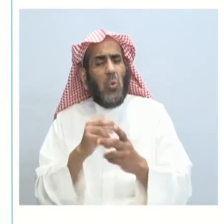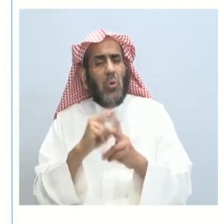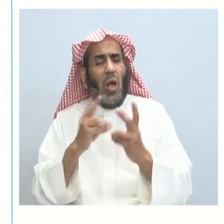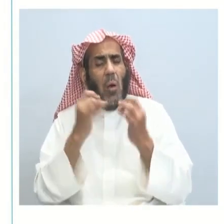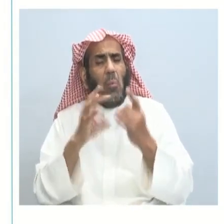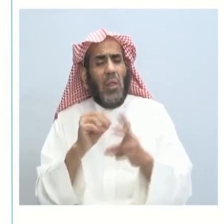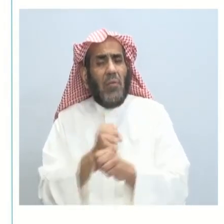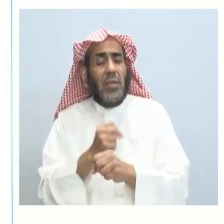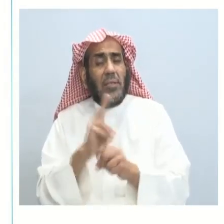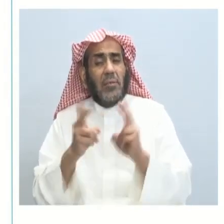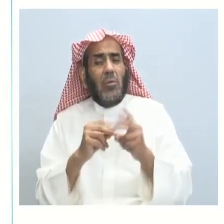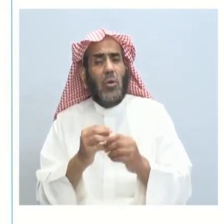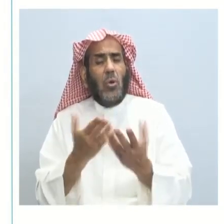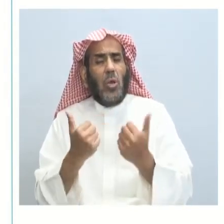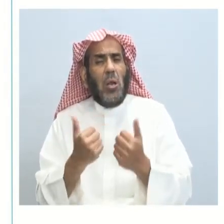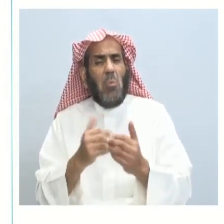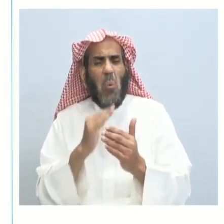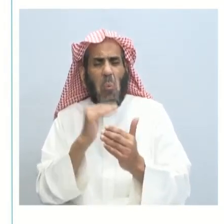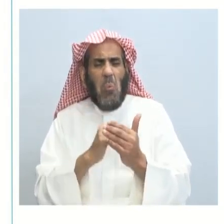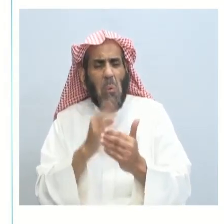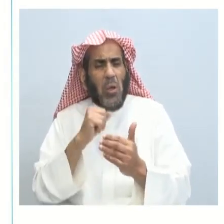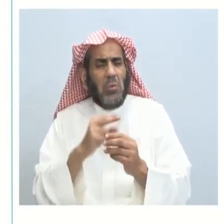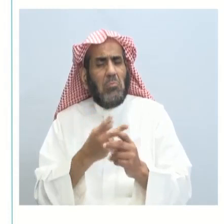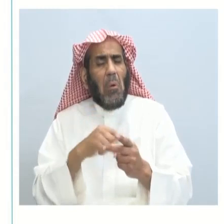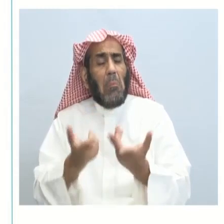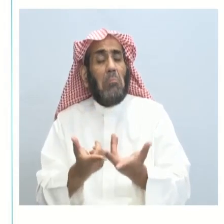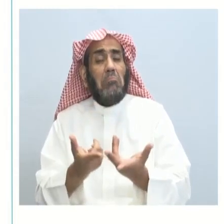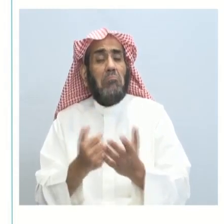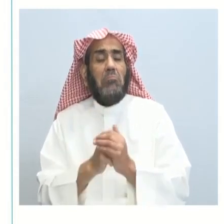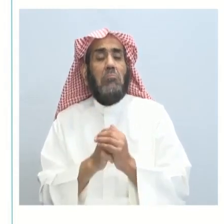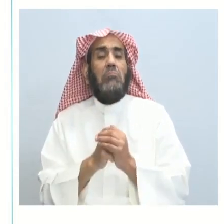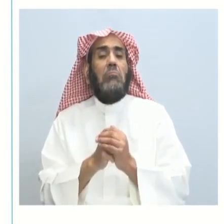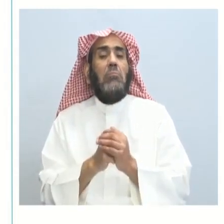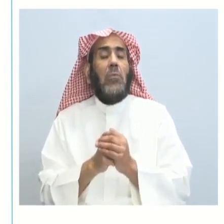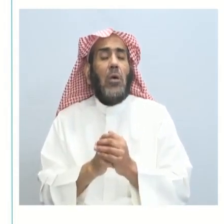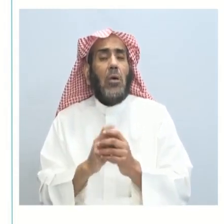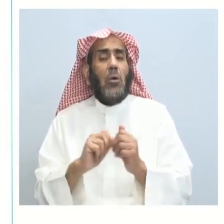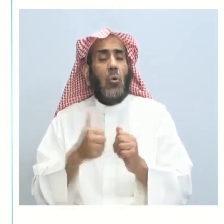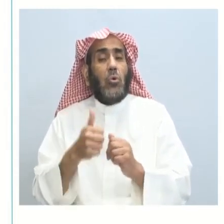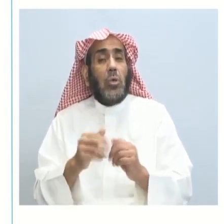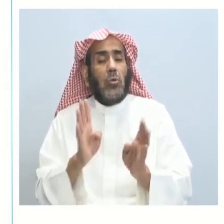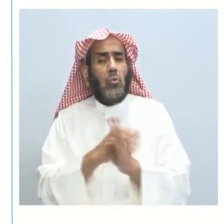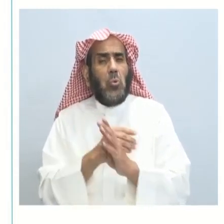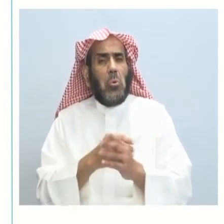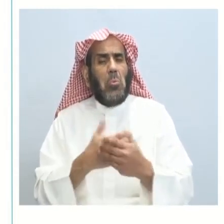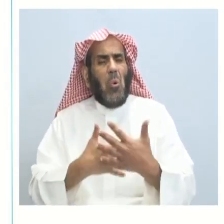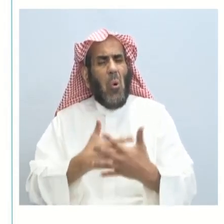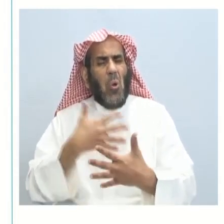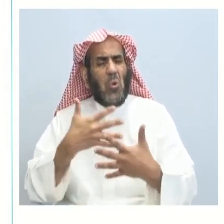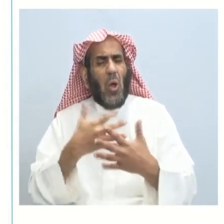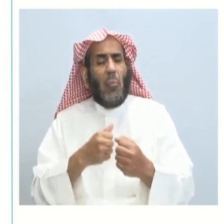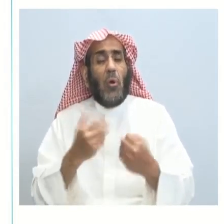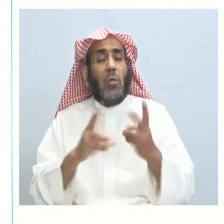الفعاليات قد يكون الطلب مكبوت لا استطيع تلبيته ايضا قدره السوق على تحمل فعالي قد يكون